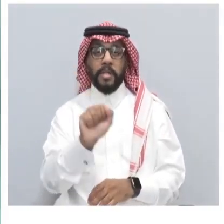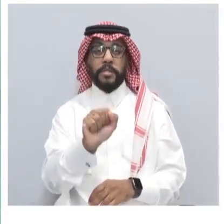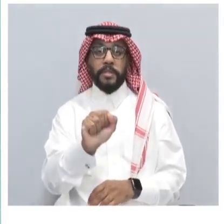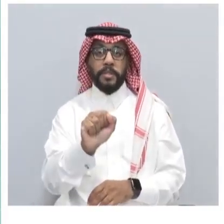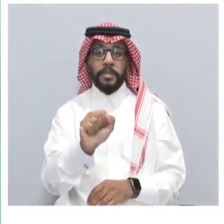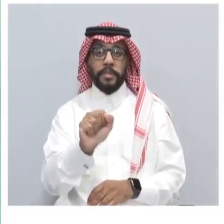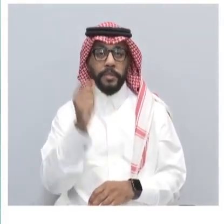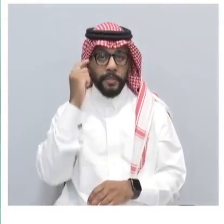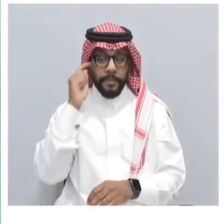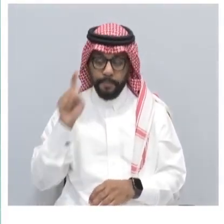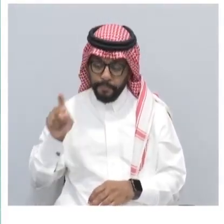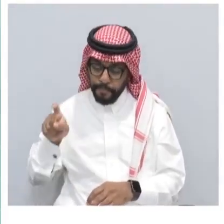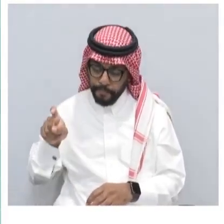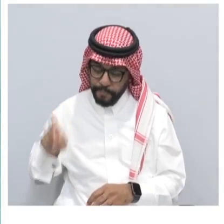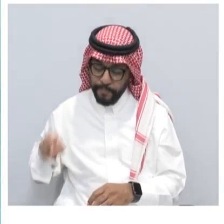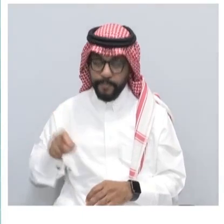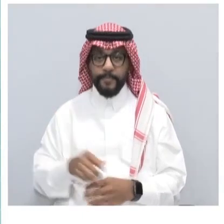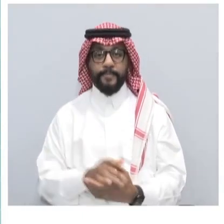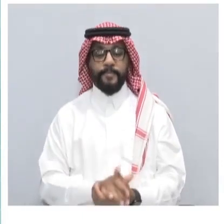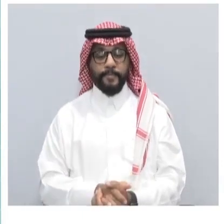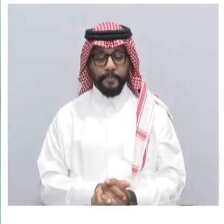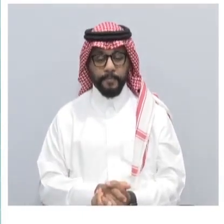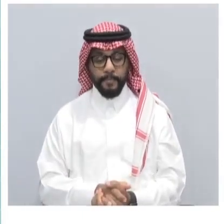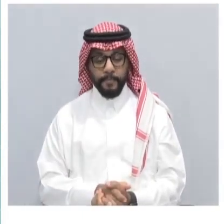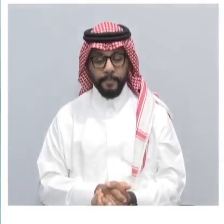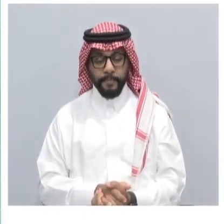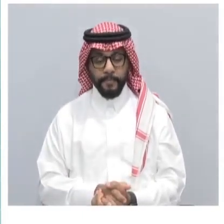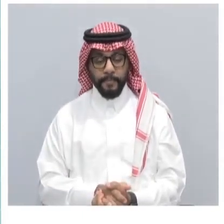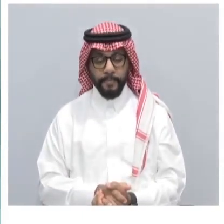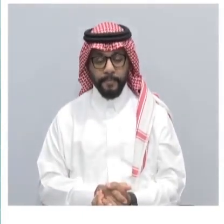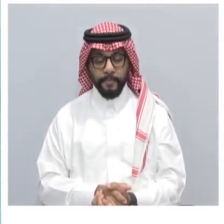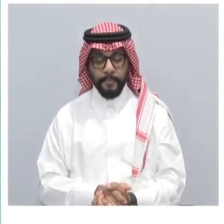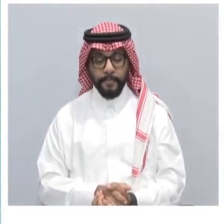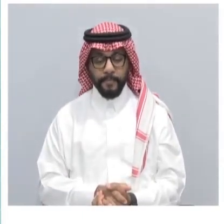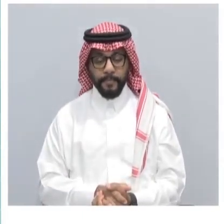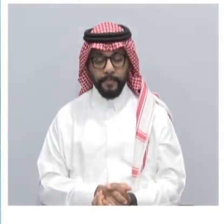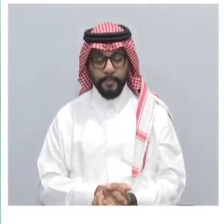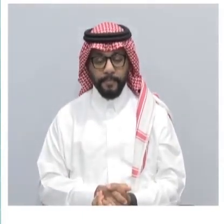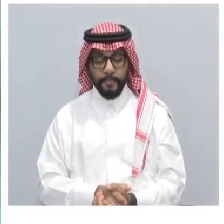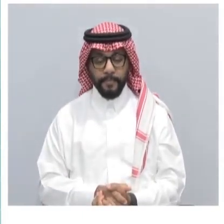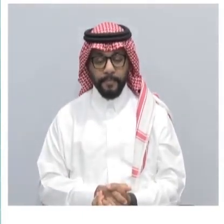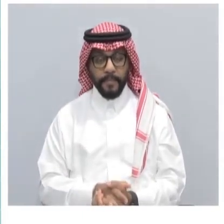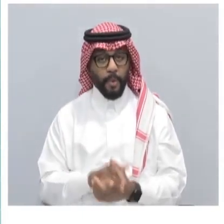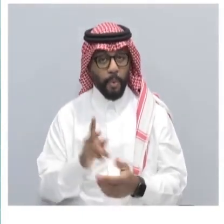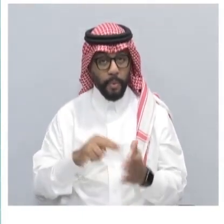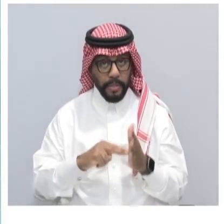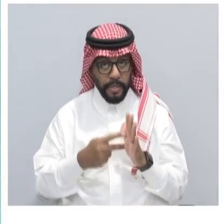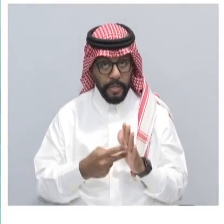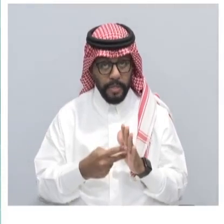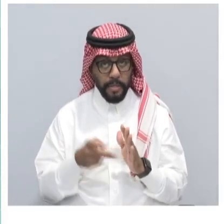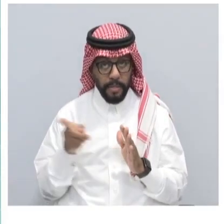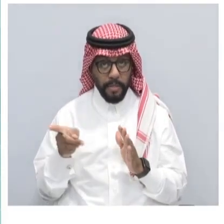نضع المؤشرات ثم ننقر بزر افاره الايسر ولتغيير نمط الخط